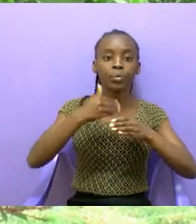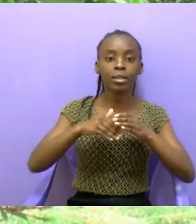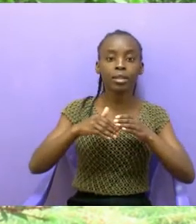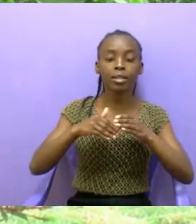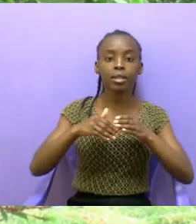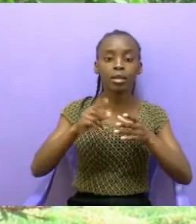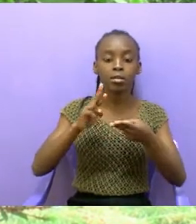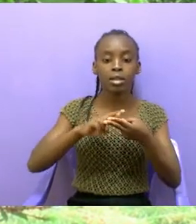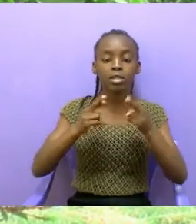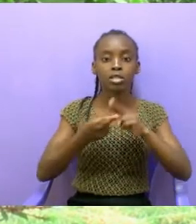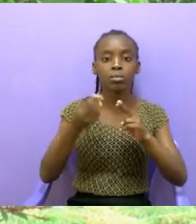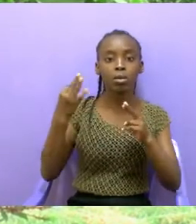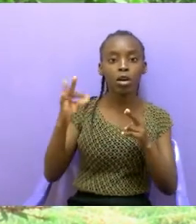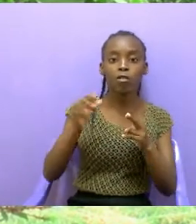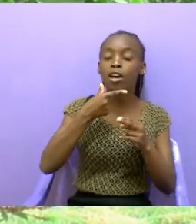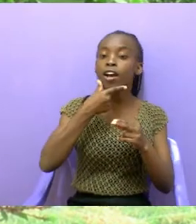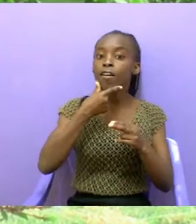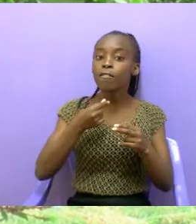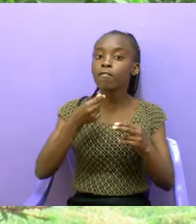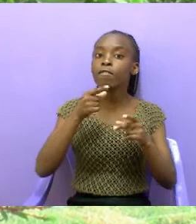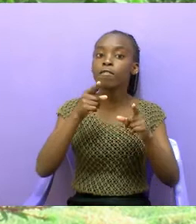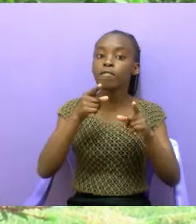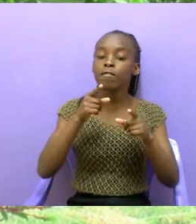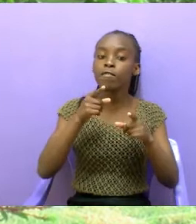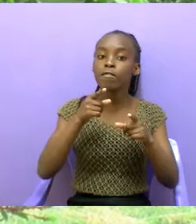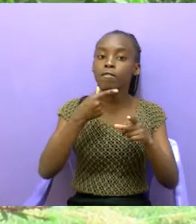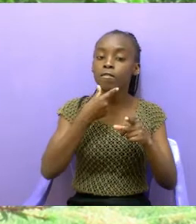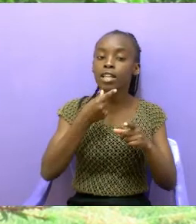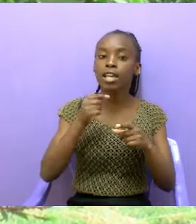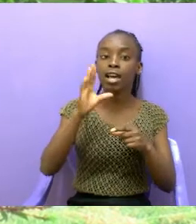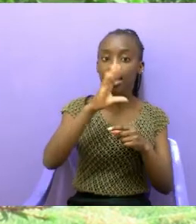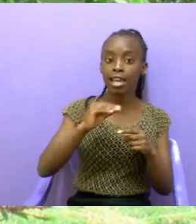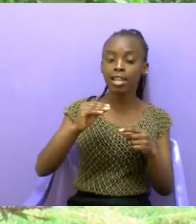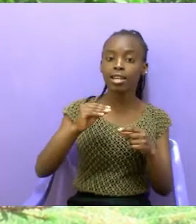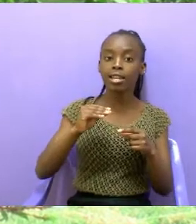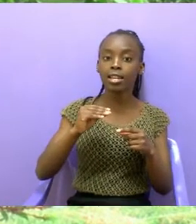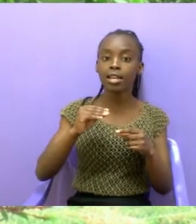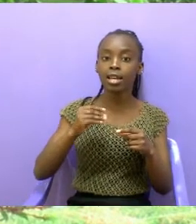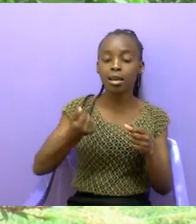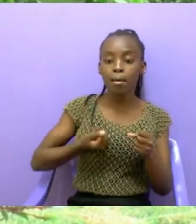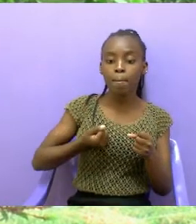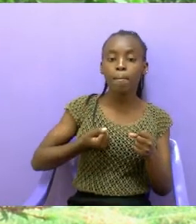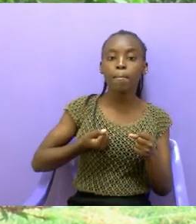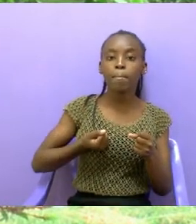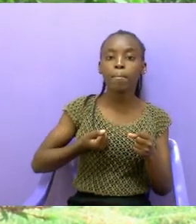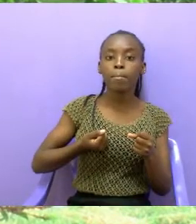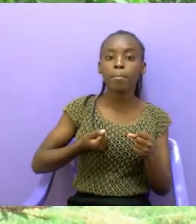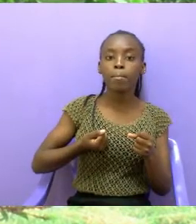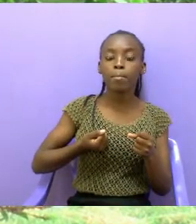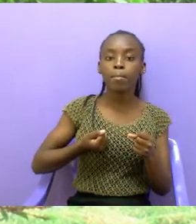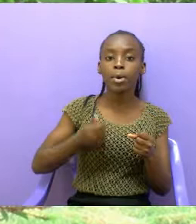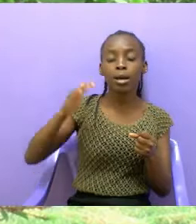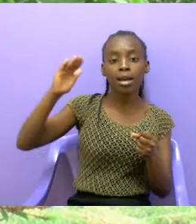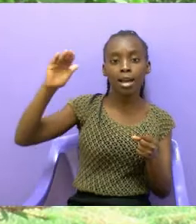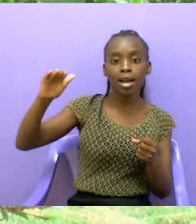wake. Kwa hivyo ni watu ambao walipatikana kwa uzao ambao si ilikuwa inapatikana hivyo. Nakumbuka wakati ambapo Lutu